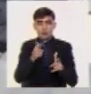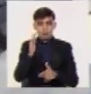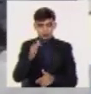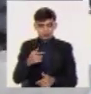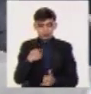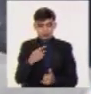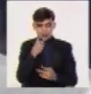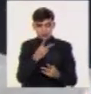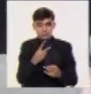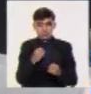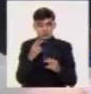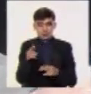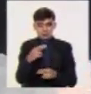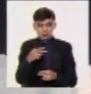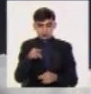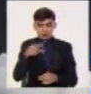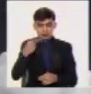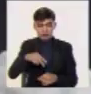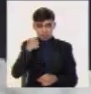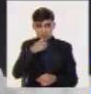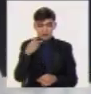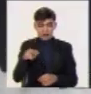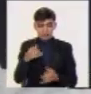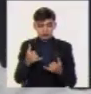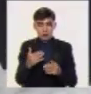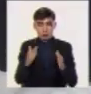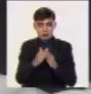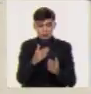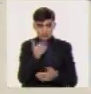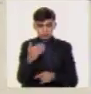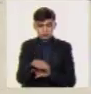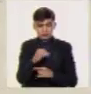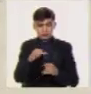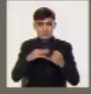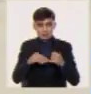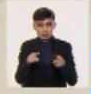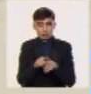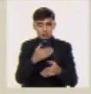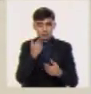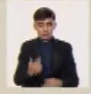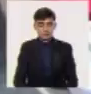мен енді бүгін көріп отырсыз, 20 жылдың декабрі болды. Әлі үй түгіл, орны да жоқ енді ал.